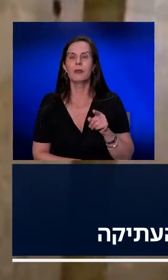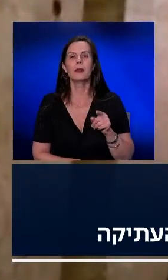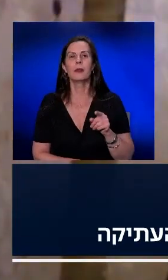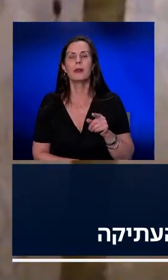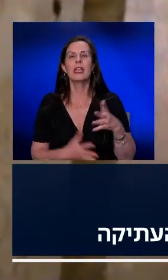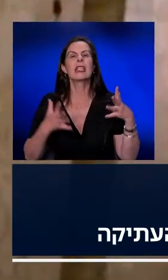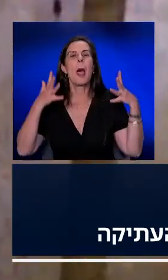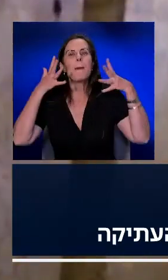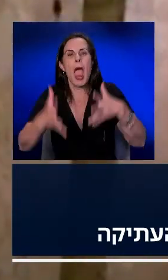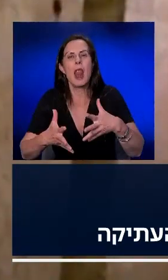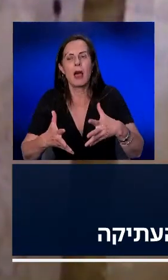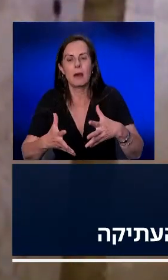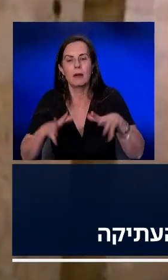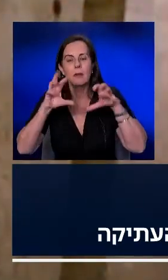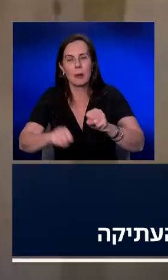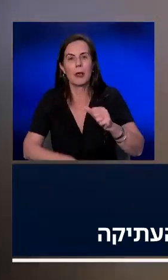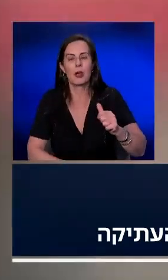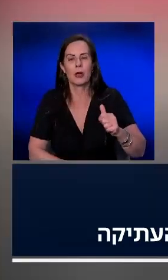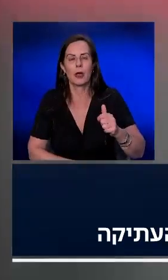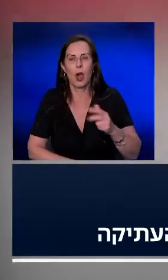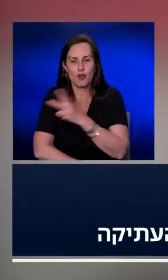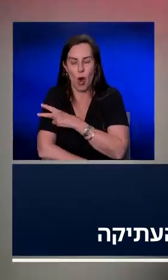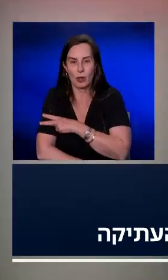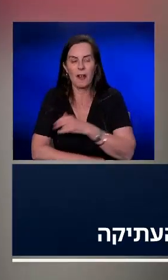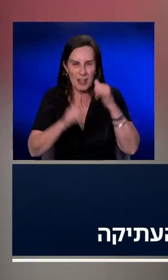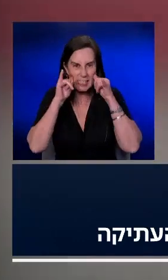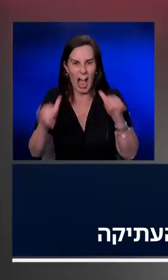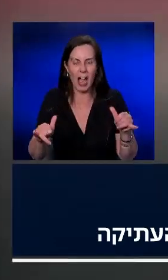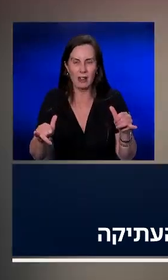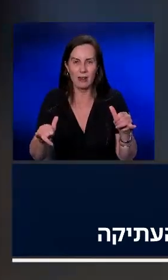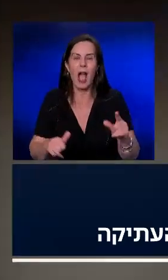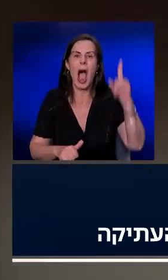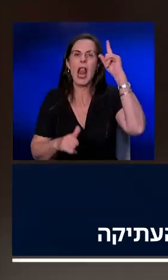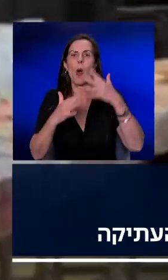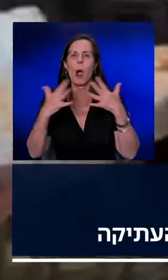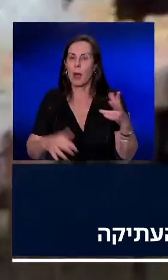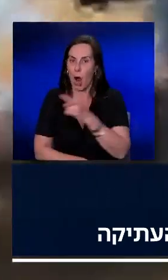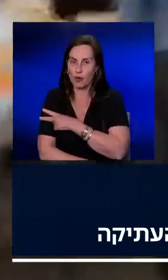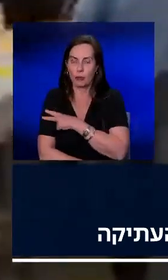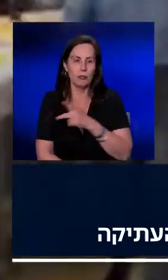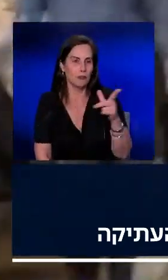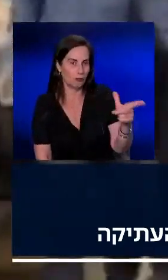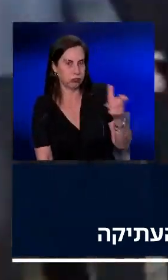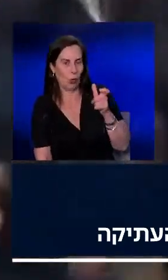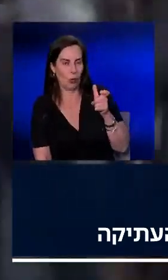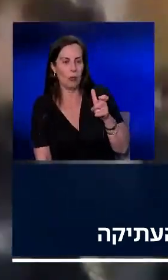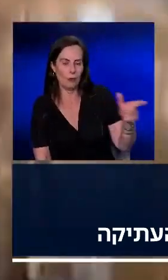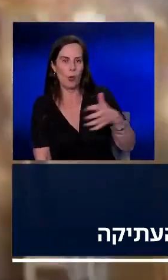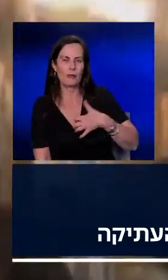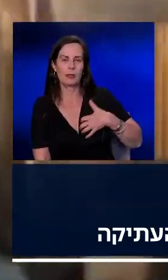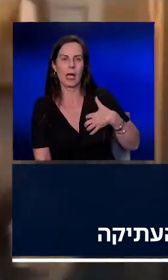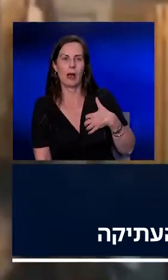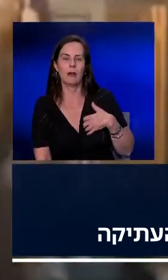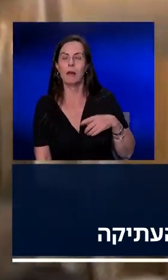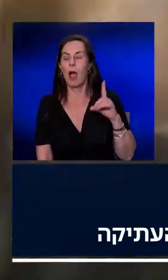התנפל על השוטרים בשער הכותנה וצעק אללהו אכבר. השוטרים ירו לעברו ופצעו אותו,